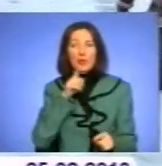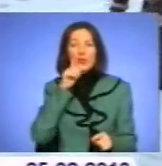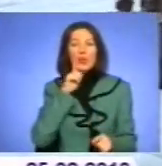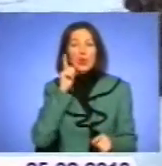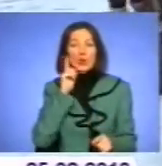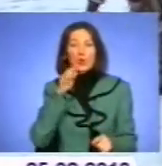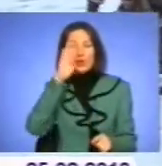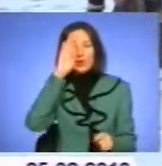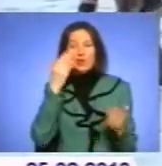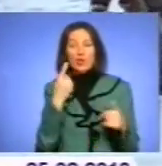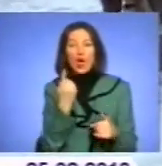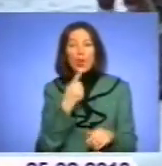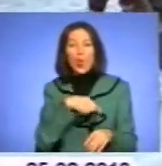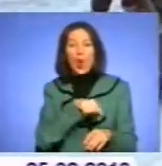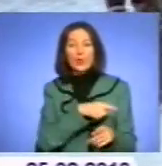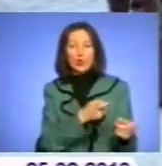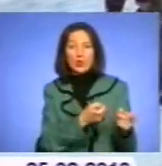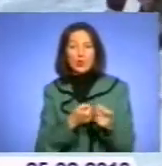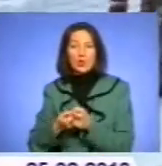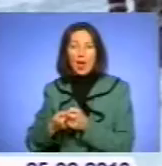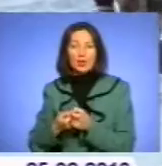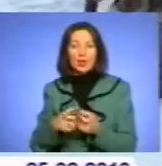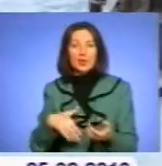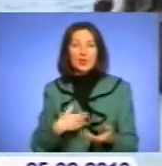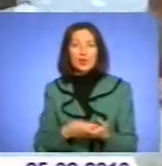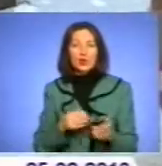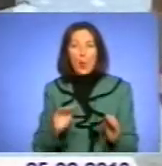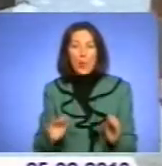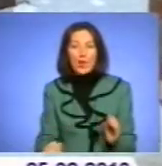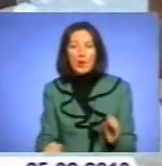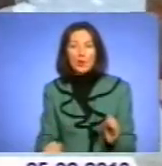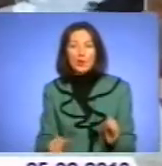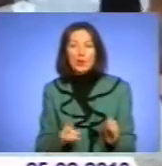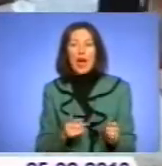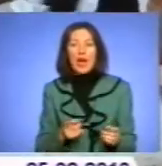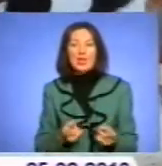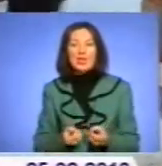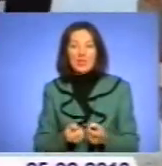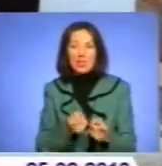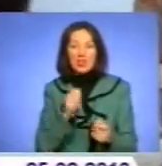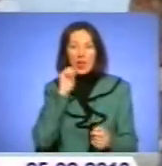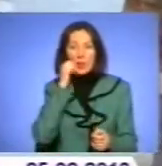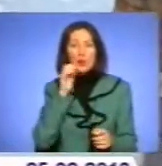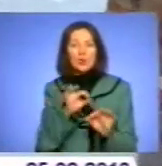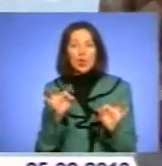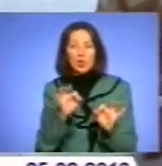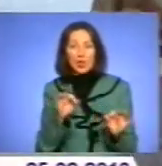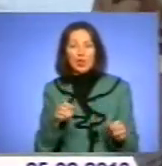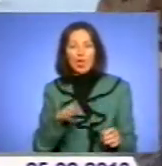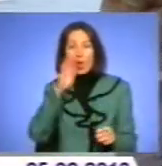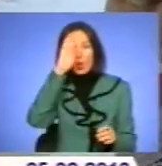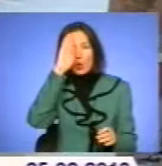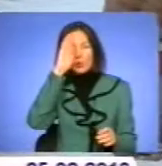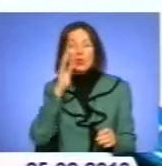уже годину тягне свою маленьку супутницю на санчатах. Бабуся не на камеру зізнається. Онук мріє стати